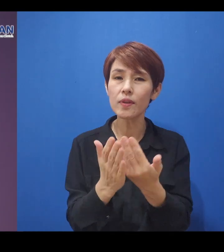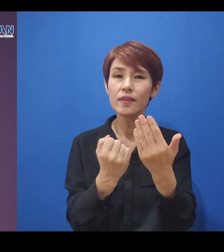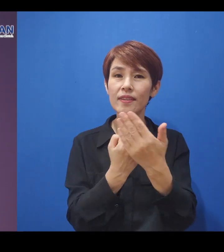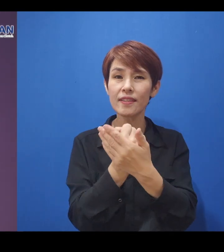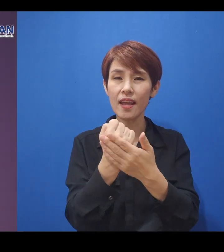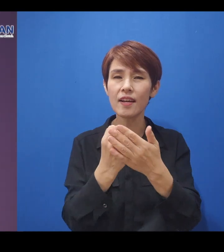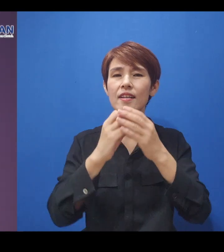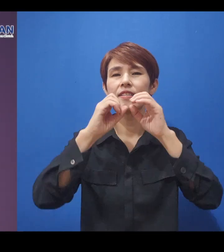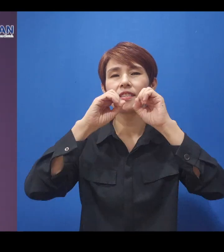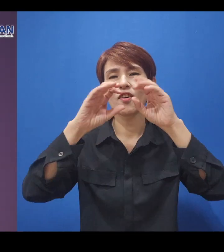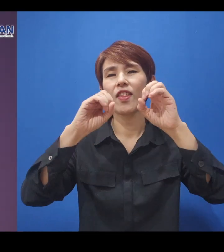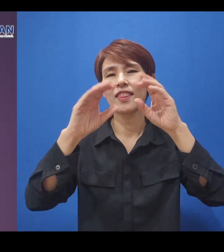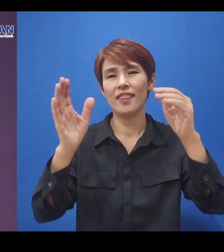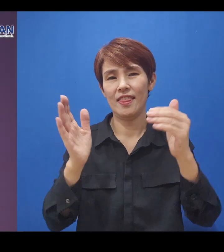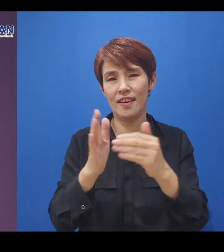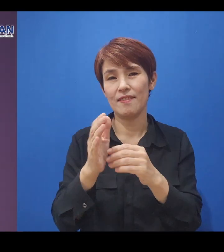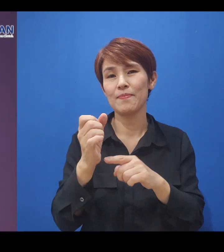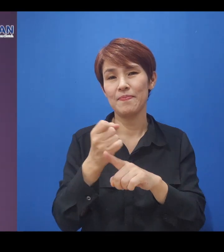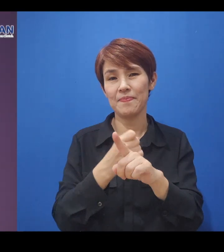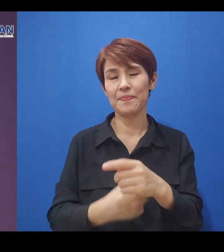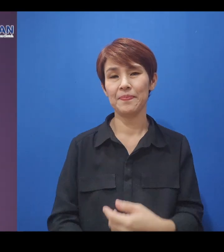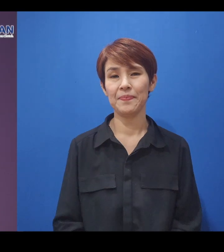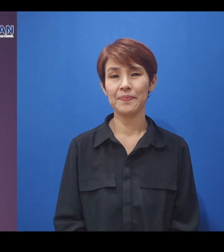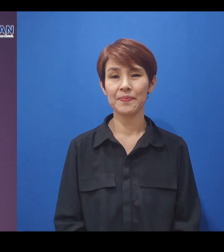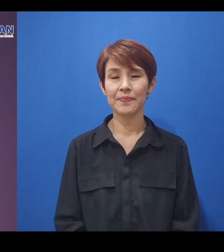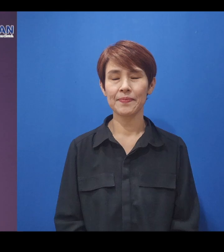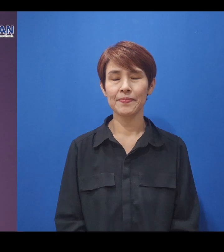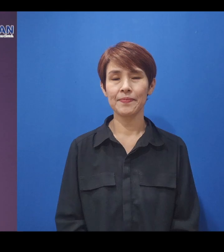은혜들을 증거했다는 뜻이 되죠.